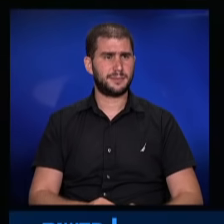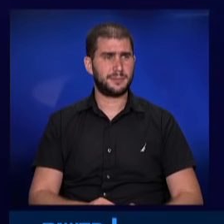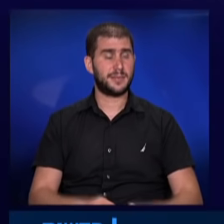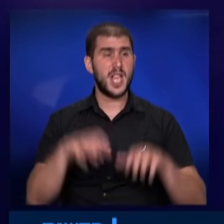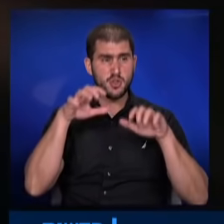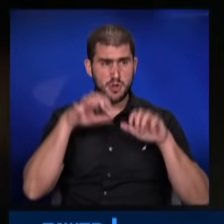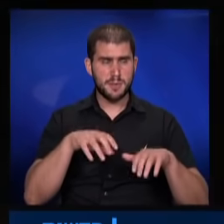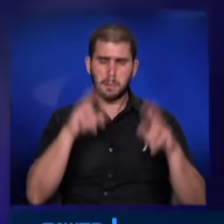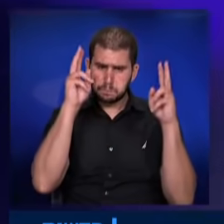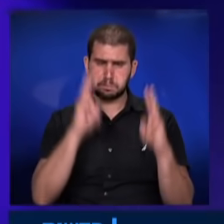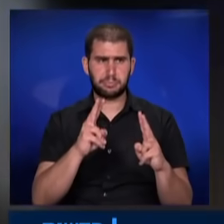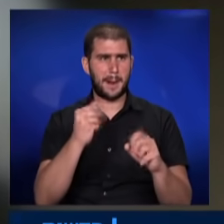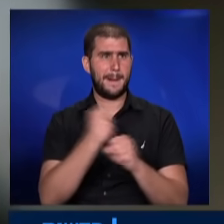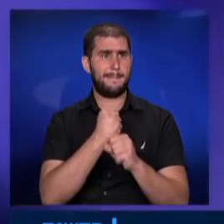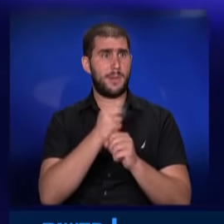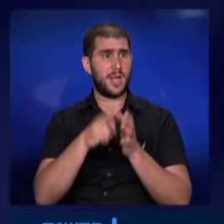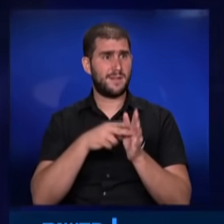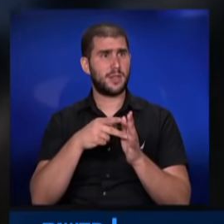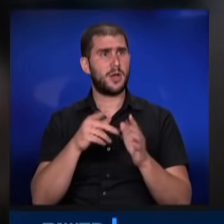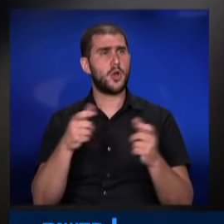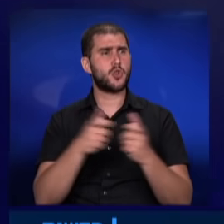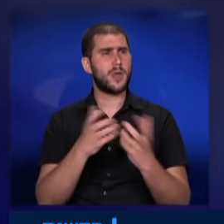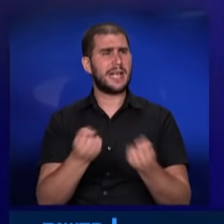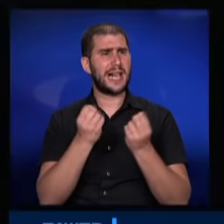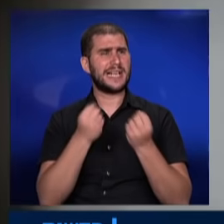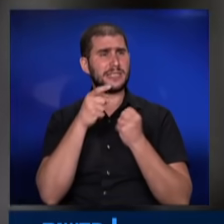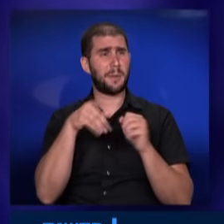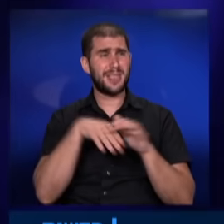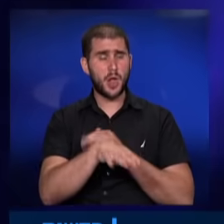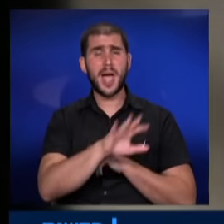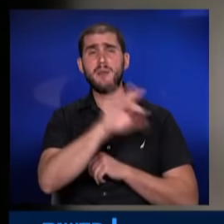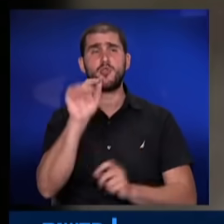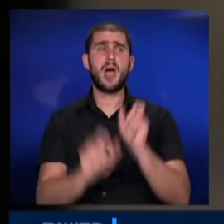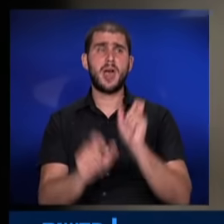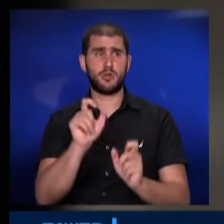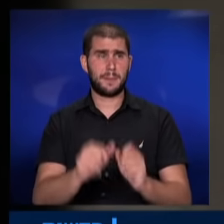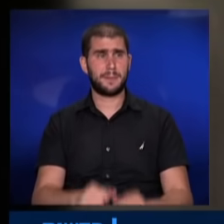הגשמים שיתקו את פעילות הרכבת וכוחות ההצלה חילצו מהתעלות 500 בני אדם.